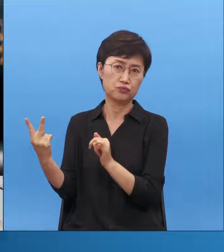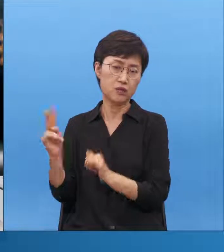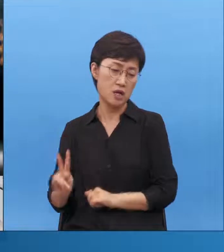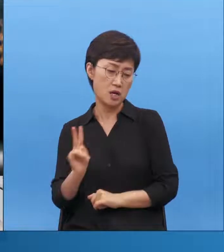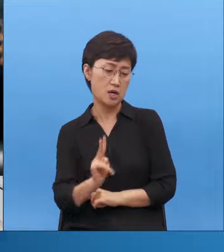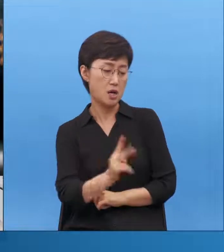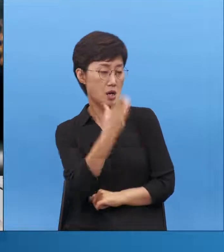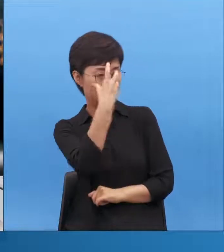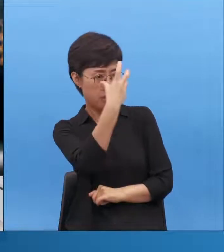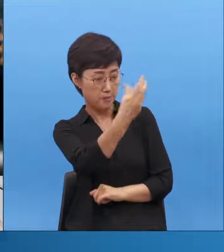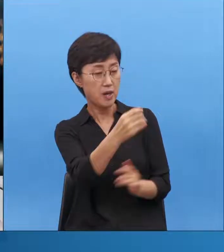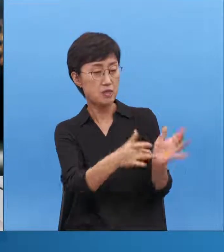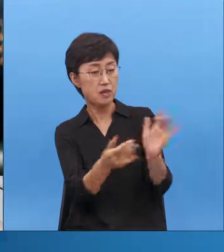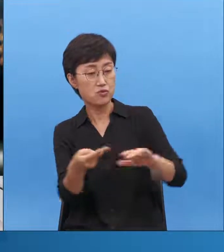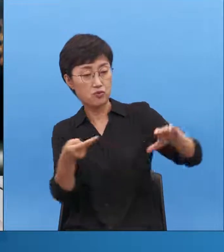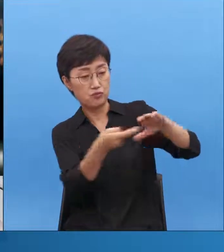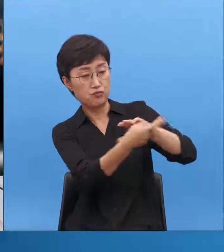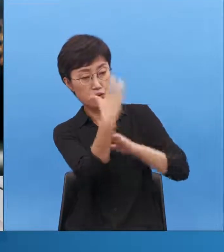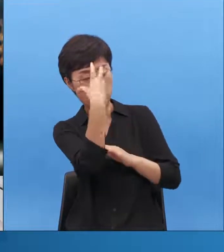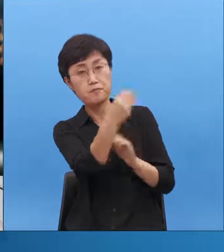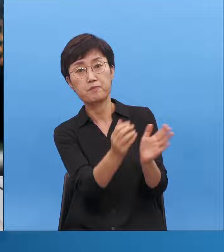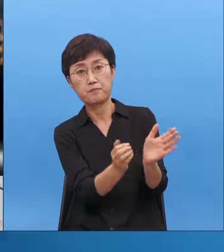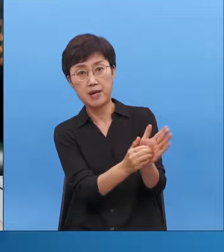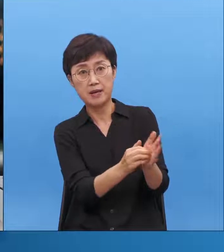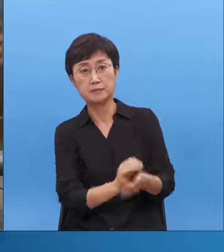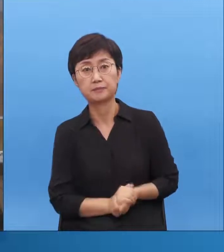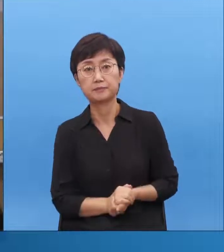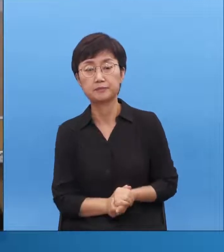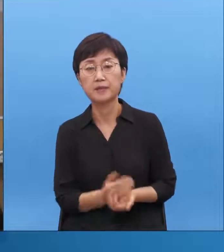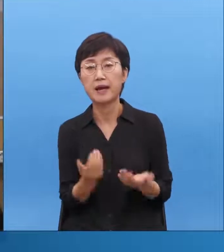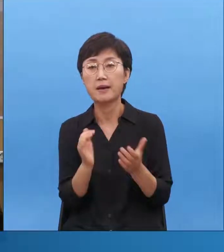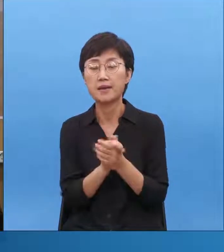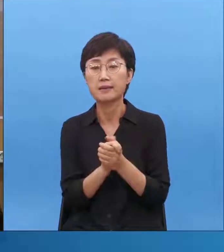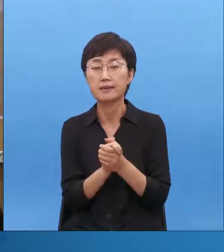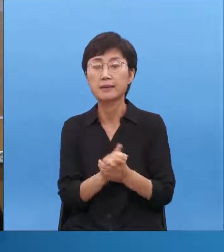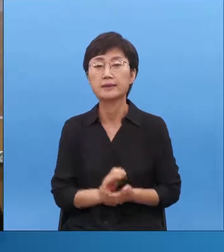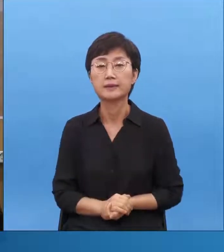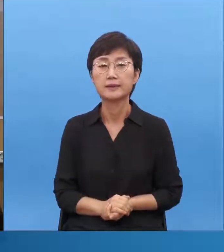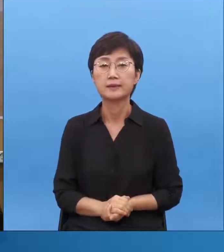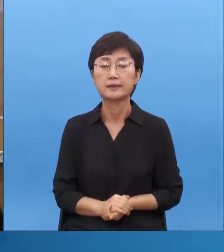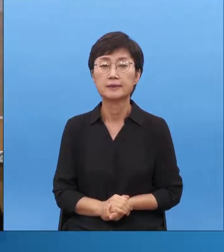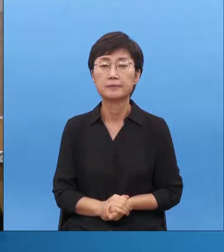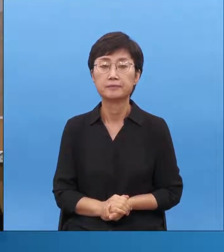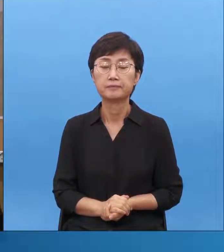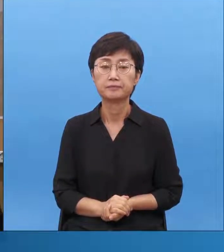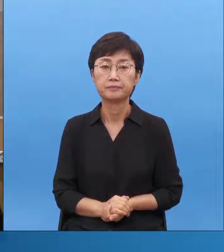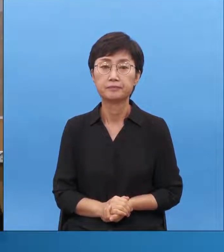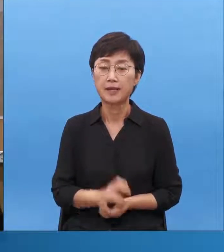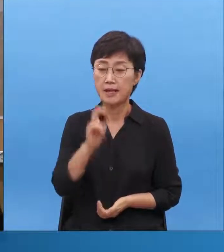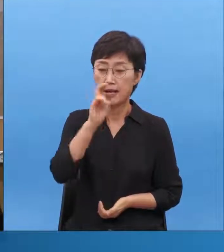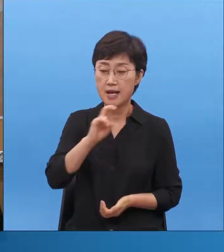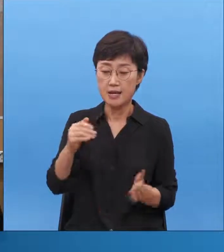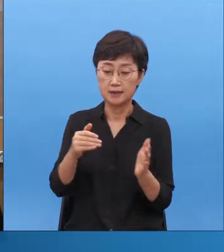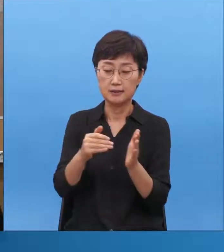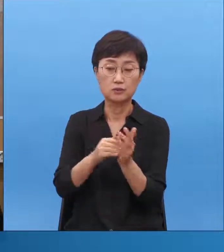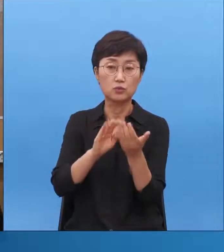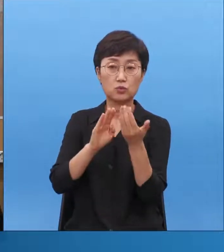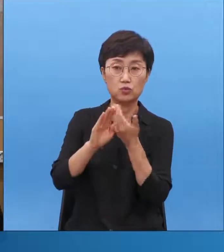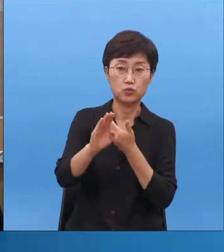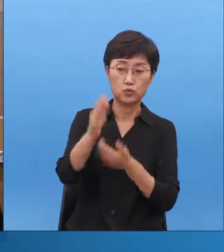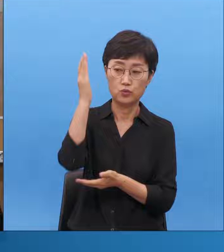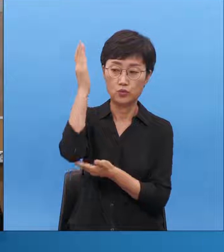요새의 어머니 마리아가 예수 둔 것을 보더라. 아멘. 다윗 찬대에서 하나님께 찬양 드린